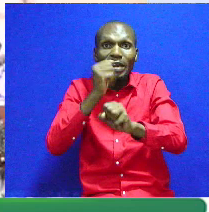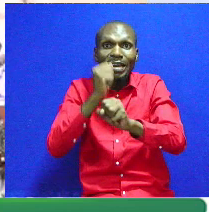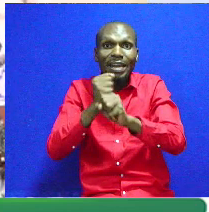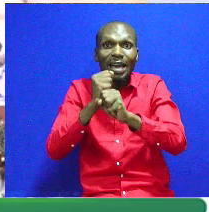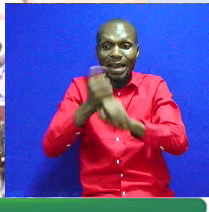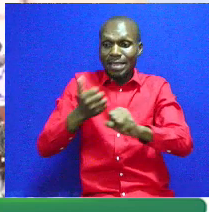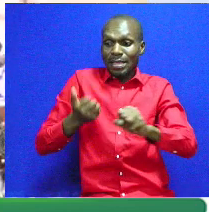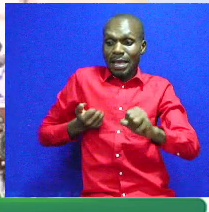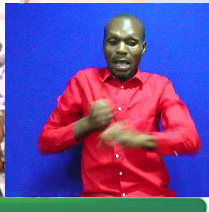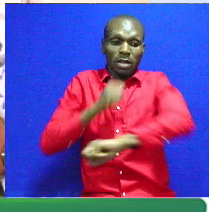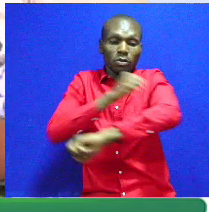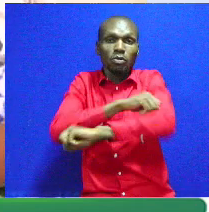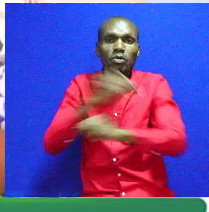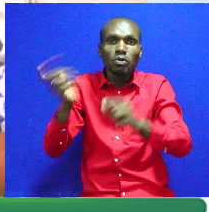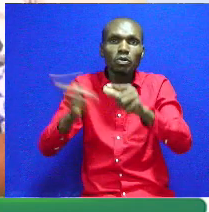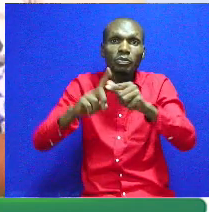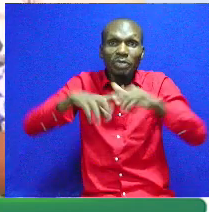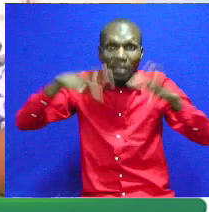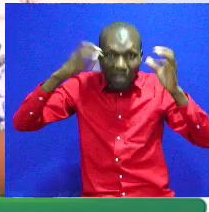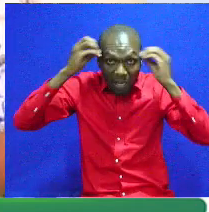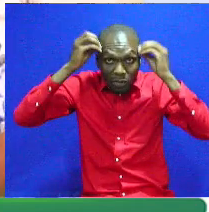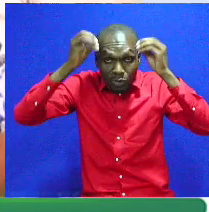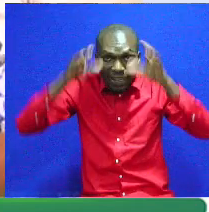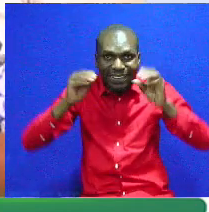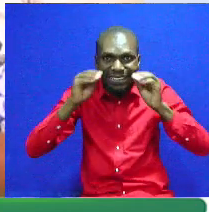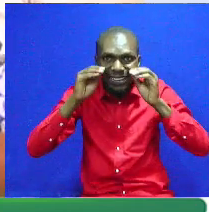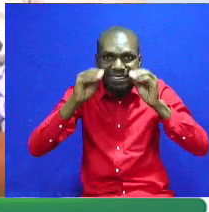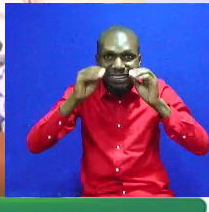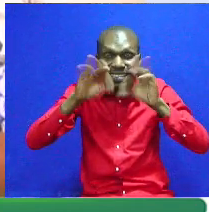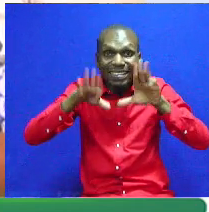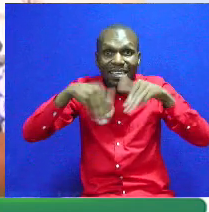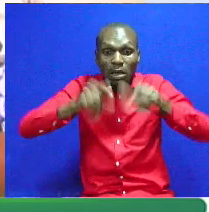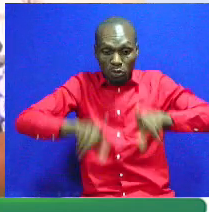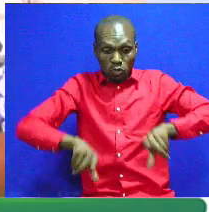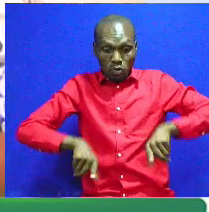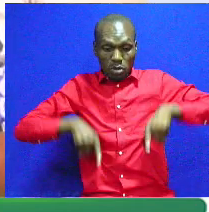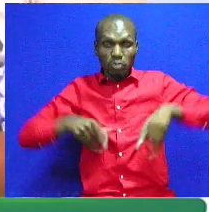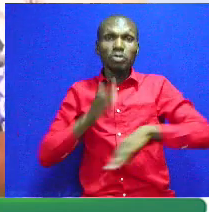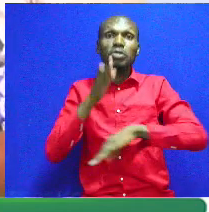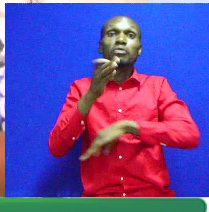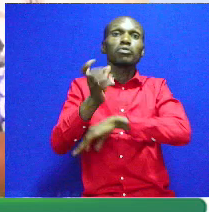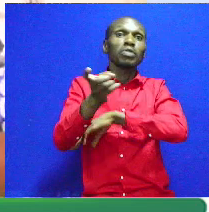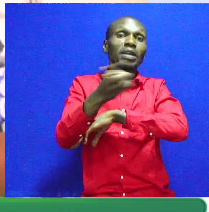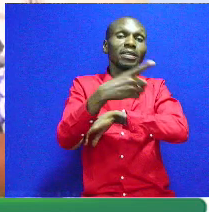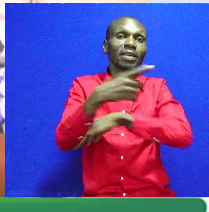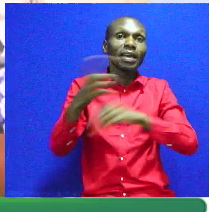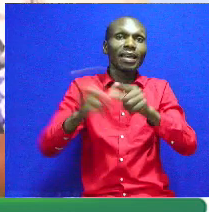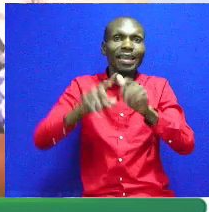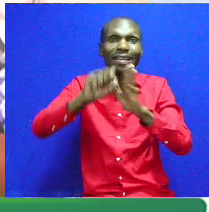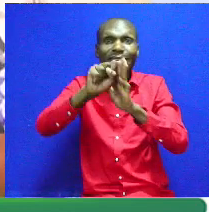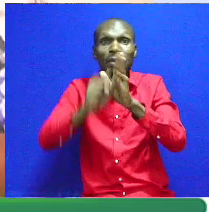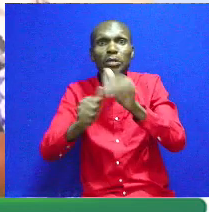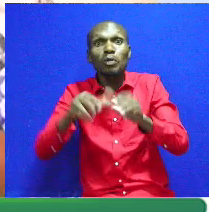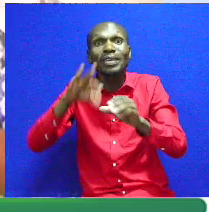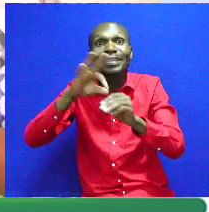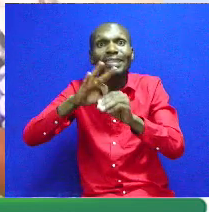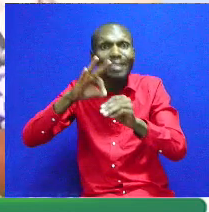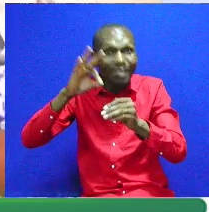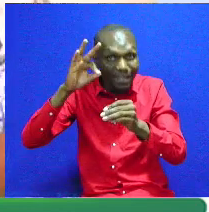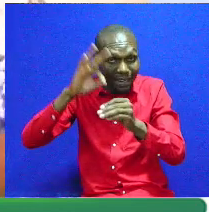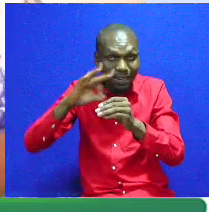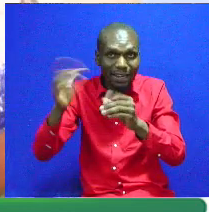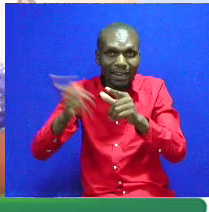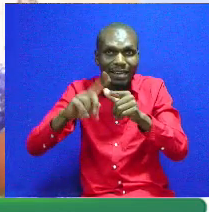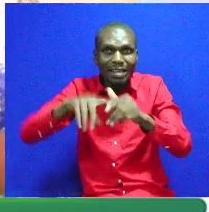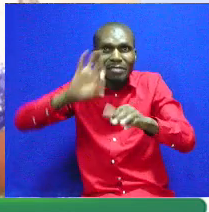Sironga asa aborokiwa bubanyara gosemigwa inchira warachiko minya asa matukare bosi yo anene chikos chidi barachi kosomera. Umego